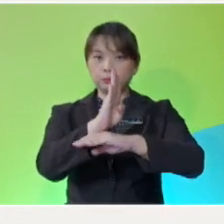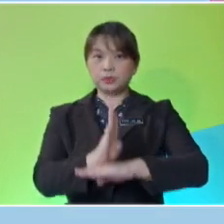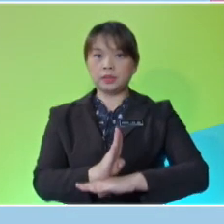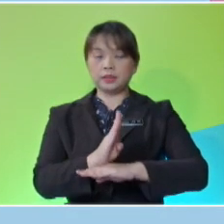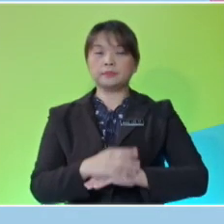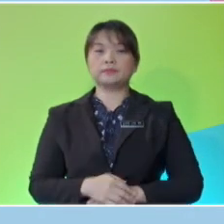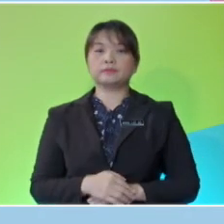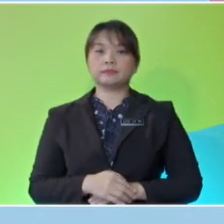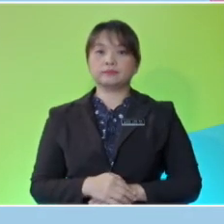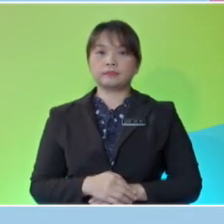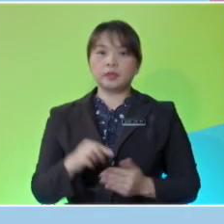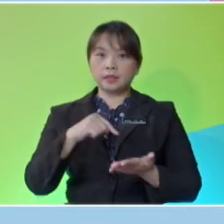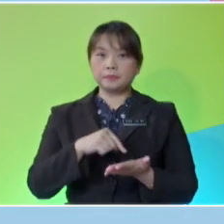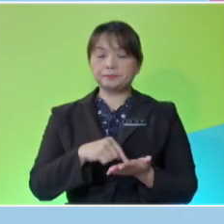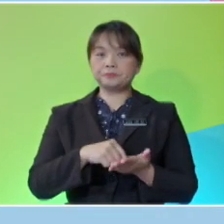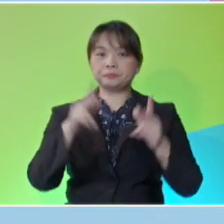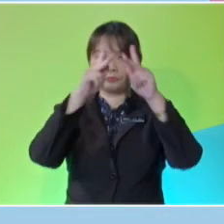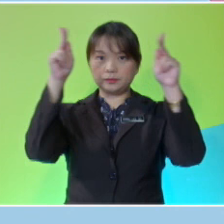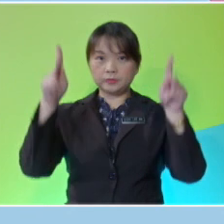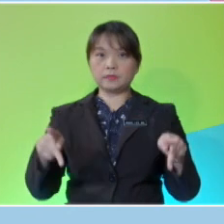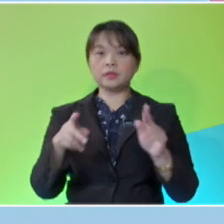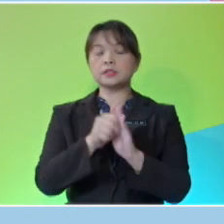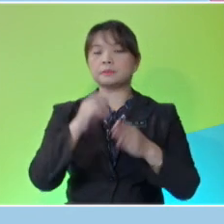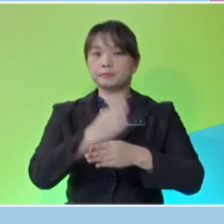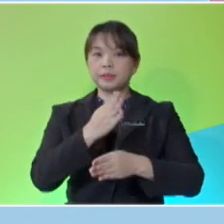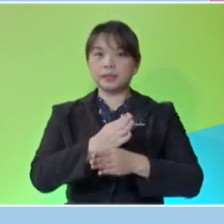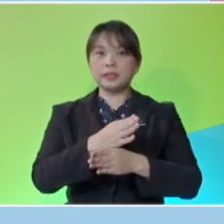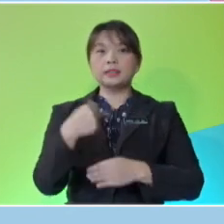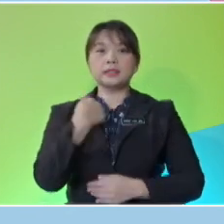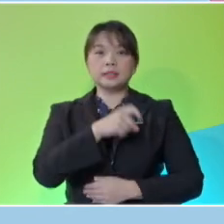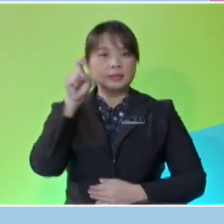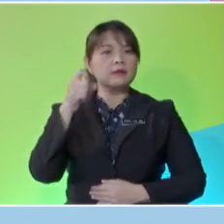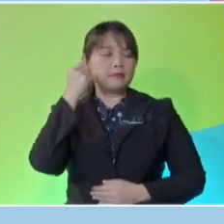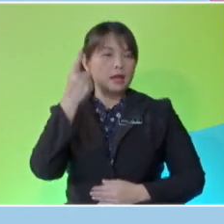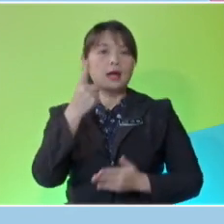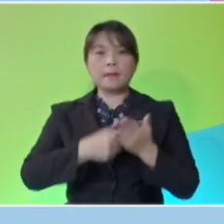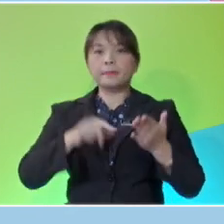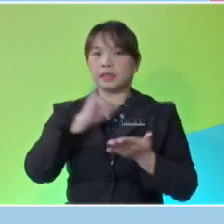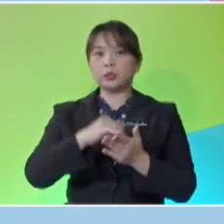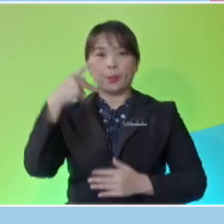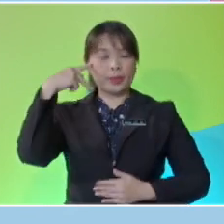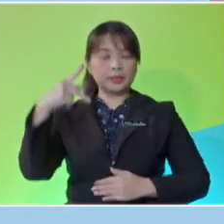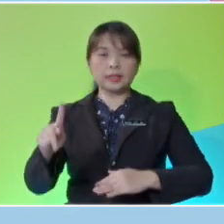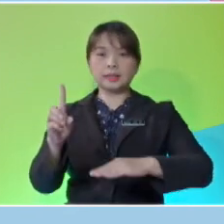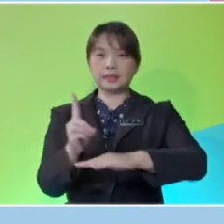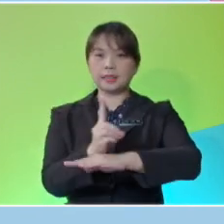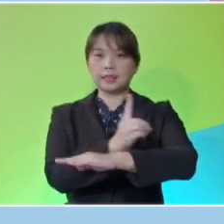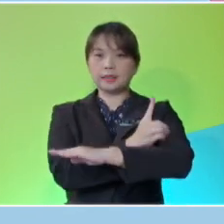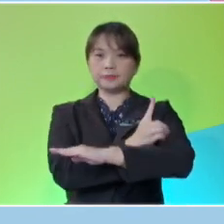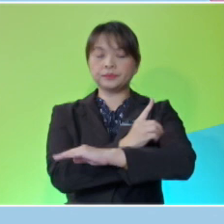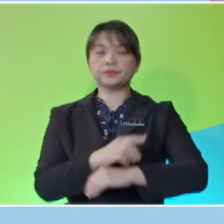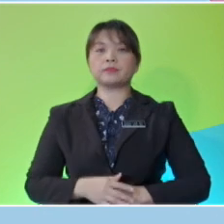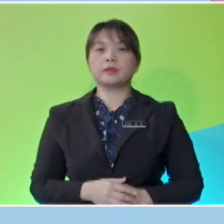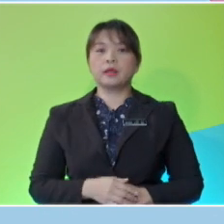baik sebelum itu kita kena paham dulu masuk pandang darat Apa itu pandang darat Oke pandang darat bermaksud